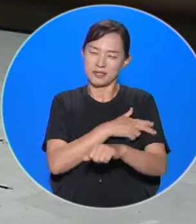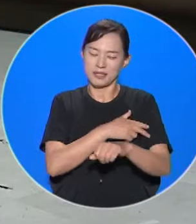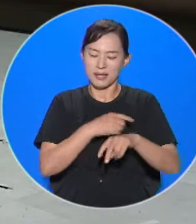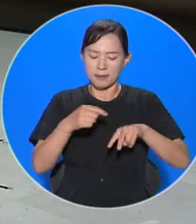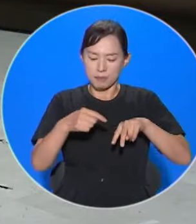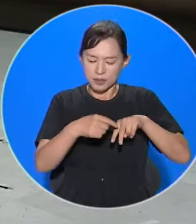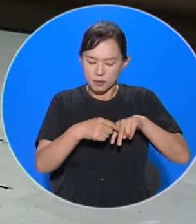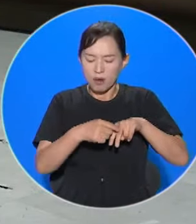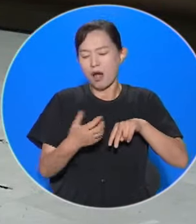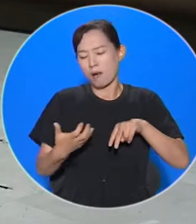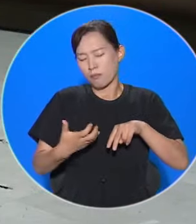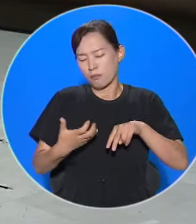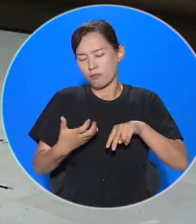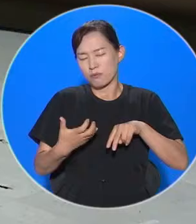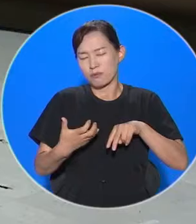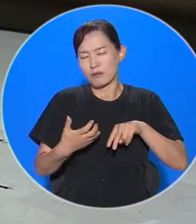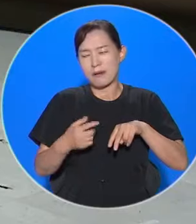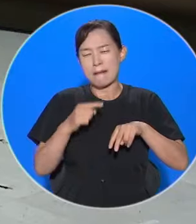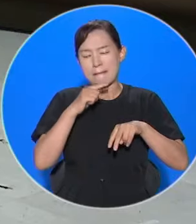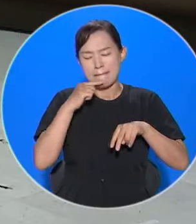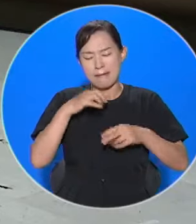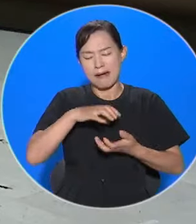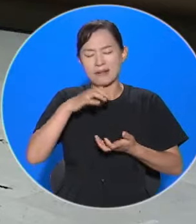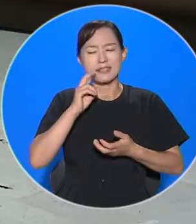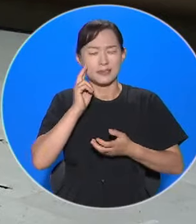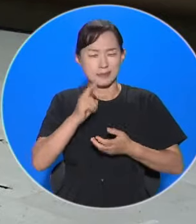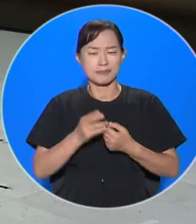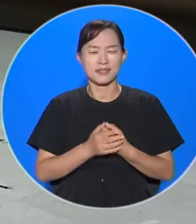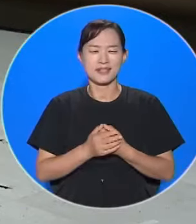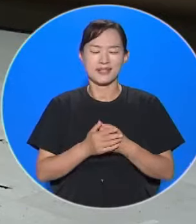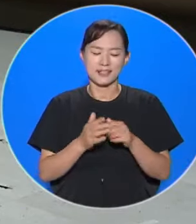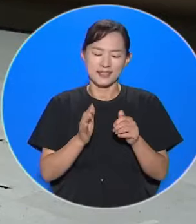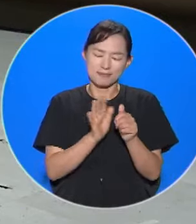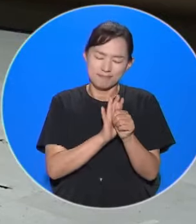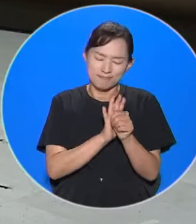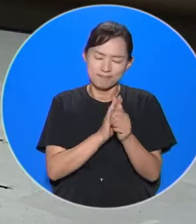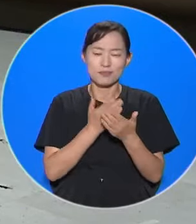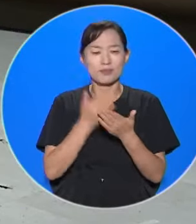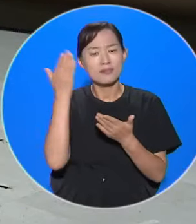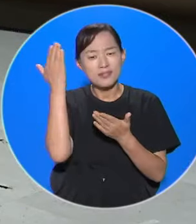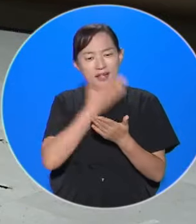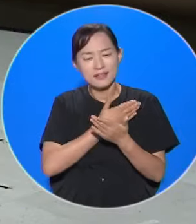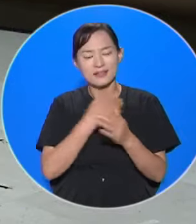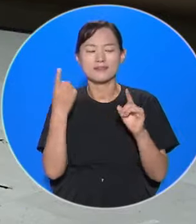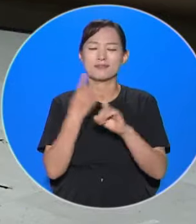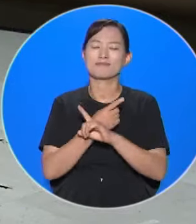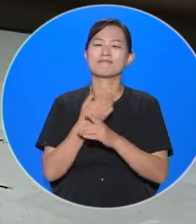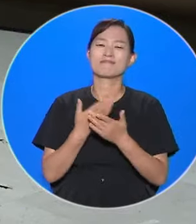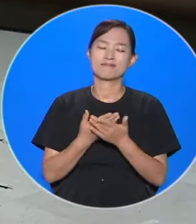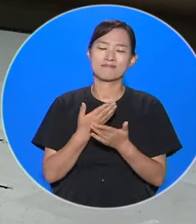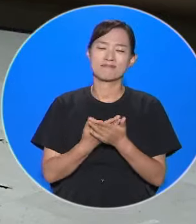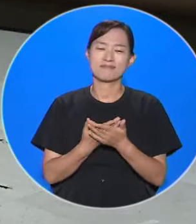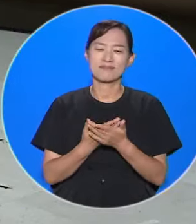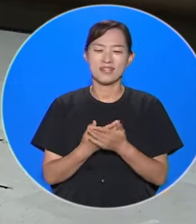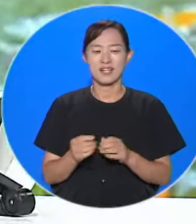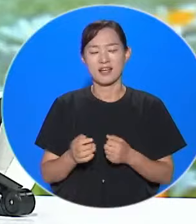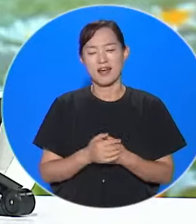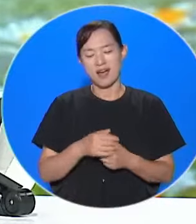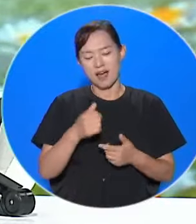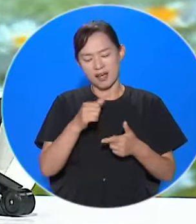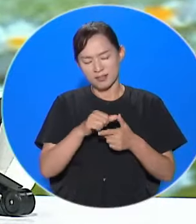무릎 아프고 염증도 심합니다. 피 묻은 손으로 안수하여 주셔서 깨끗하게 치료하여 주시옵소서. 두